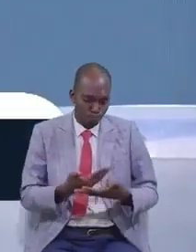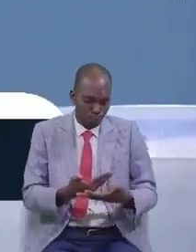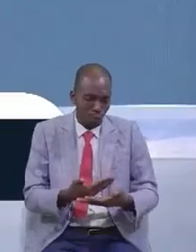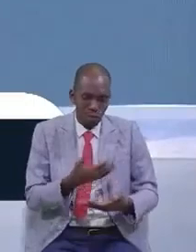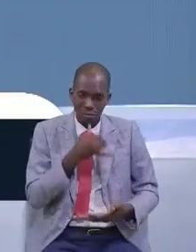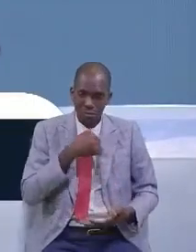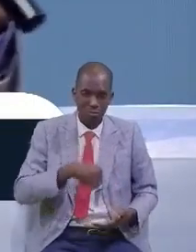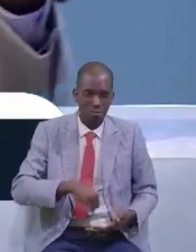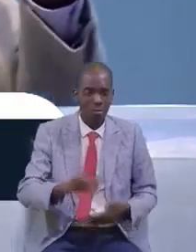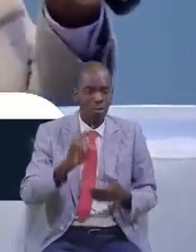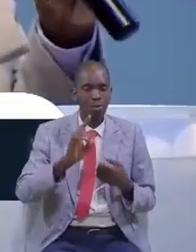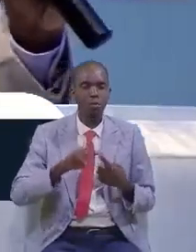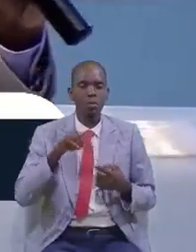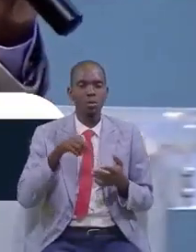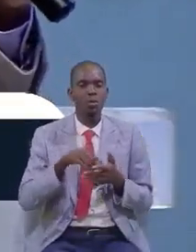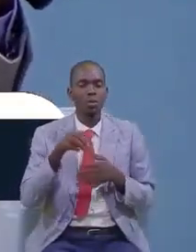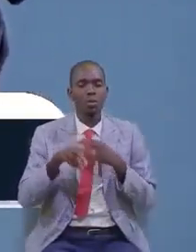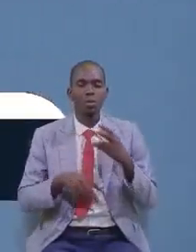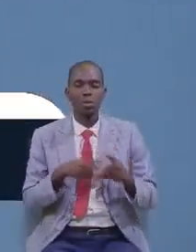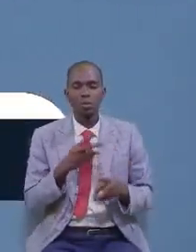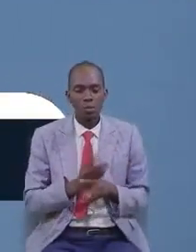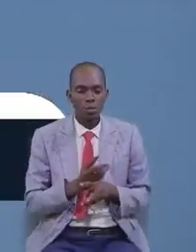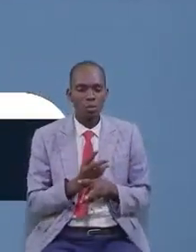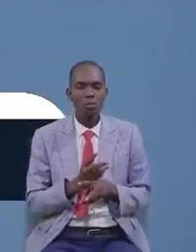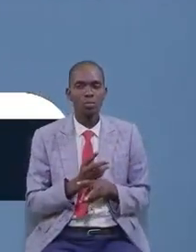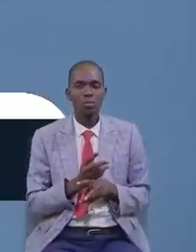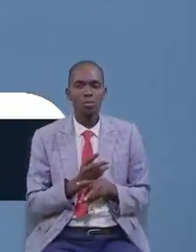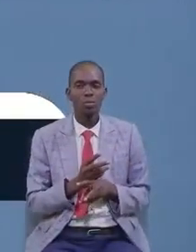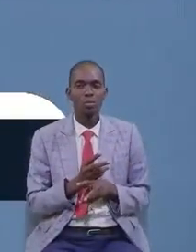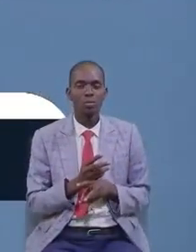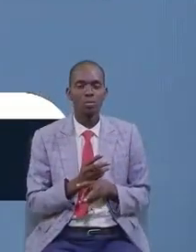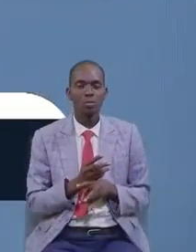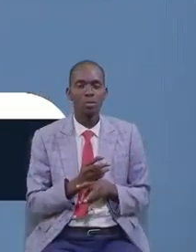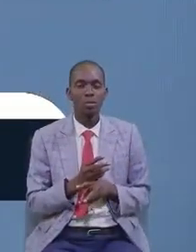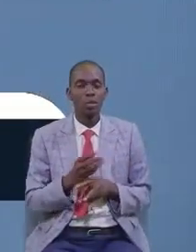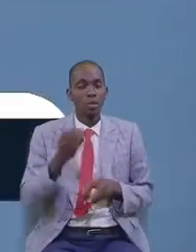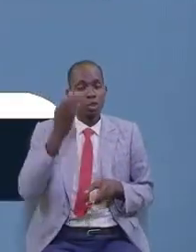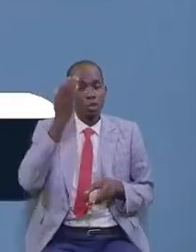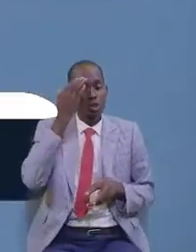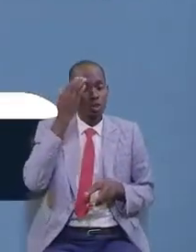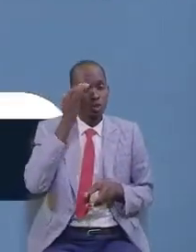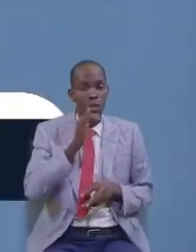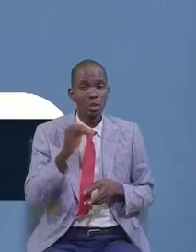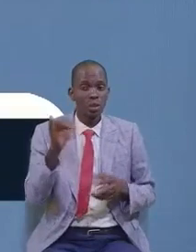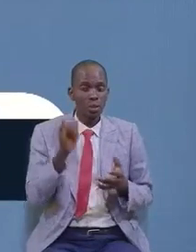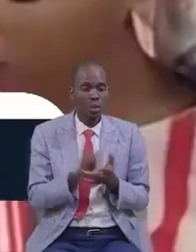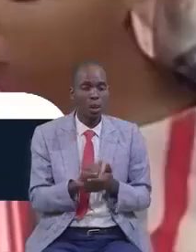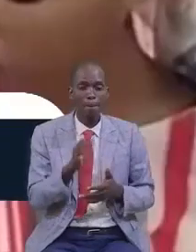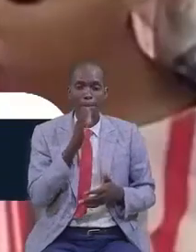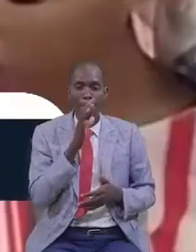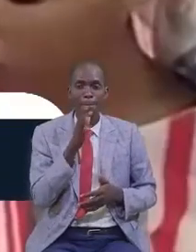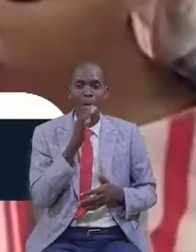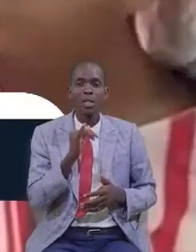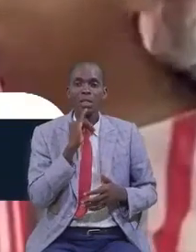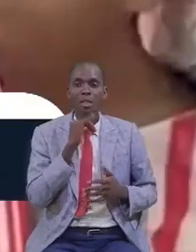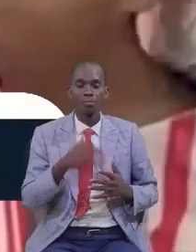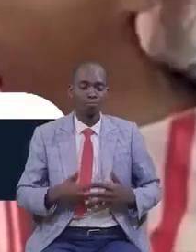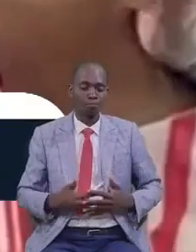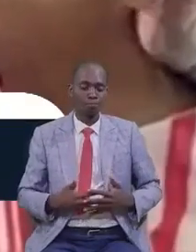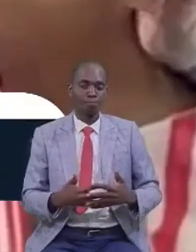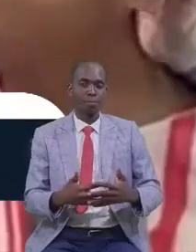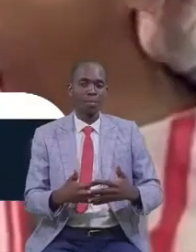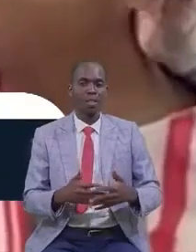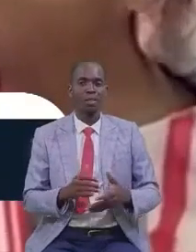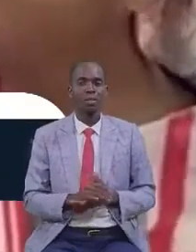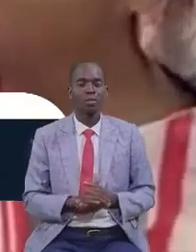లోకంలో జన్మించక ముందు, daddy and mommy. ప్రతి ఉదయం, knowing that mommy is pregnant. ఆ ఉదయం అమ్మ గర్భంతో